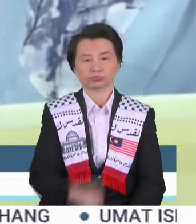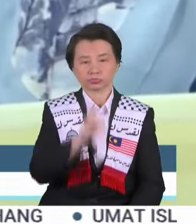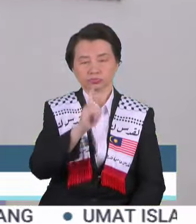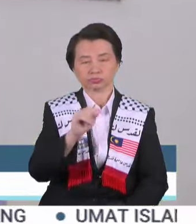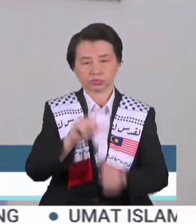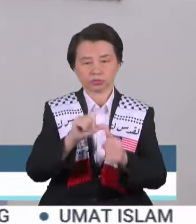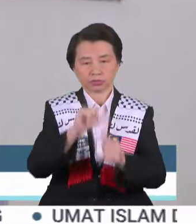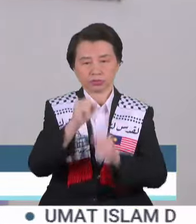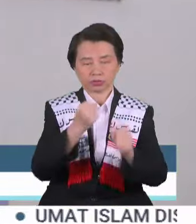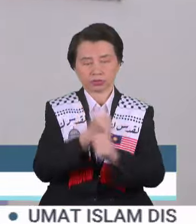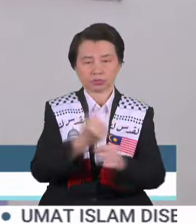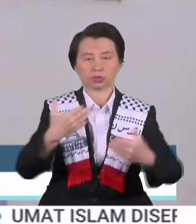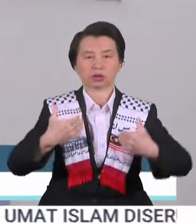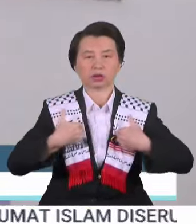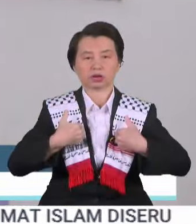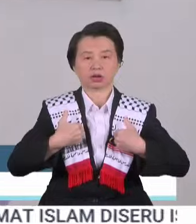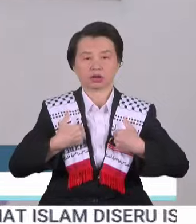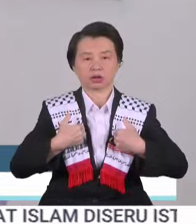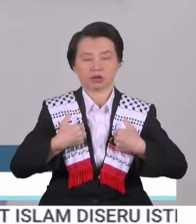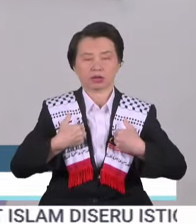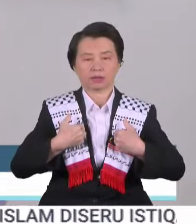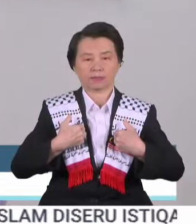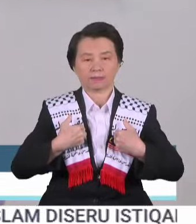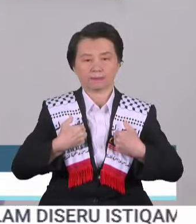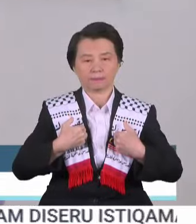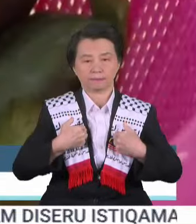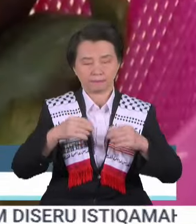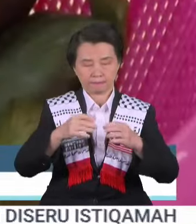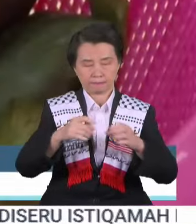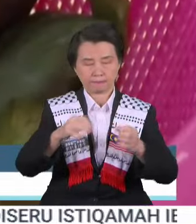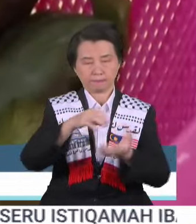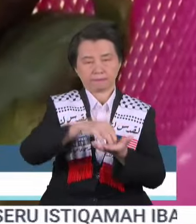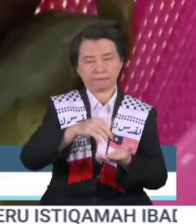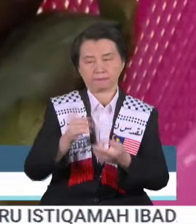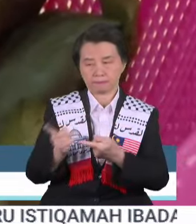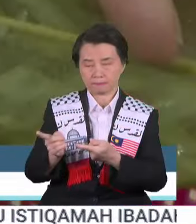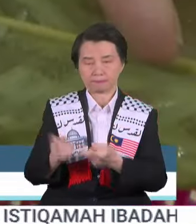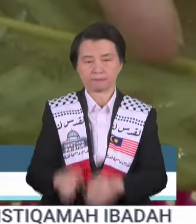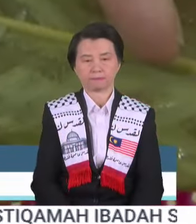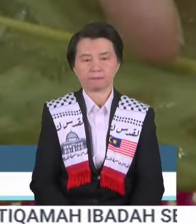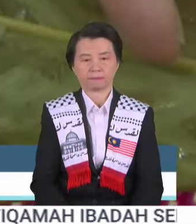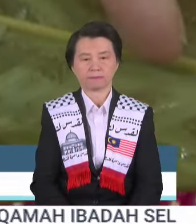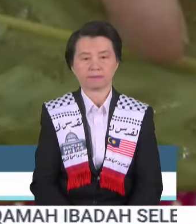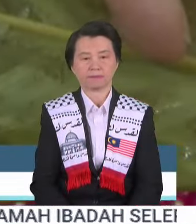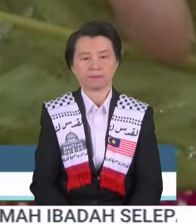tuan-tuan kami ada mengorder lah ni kelupis.